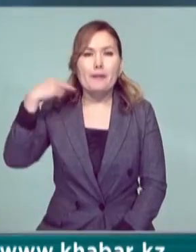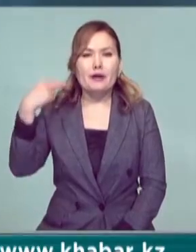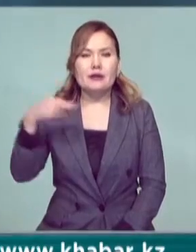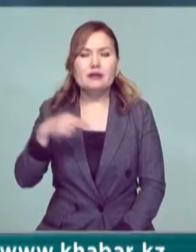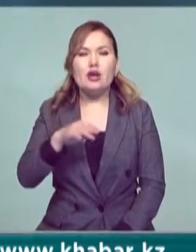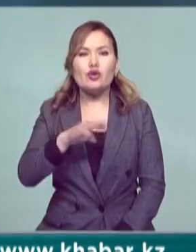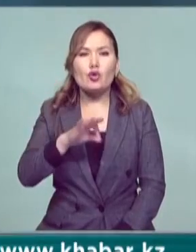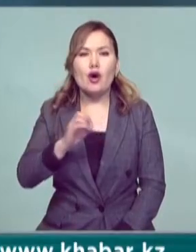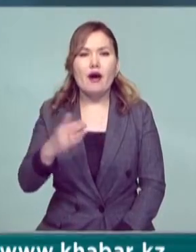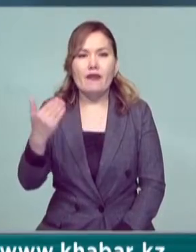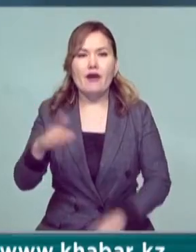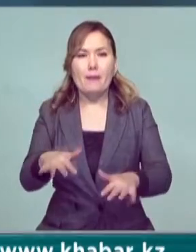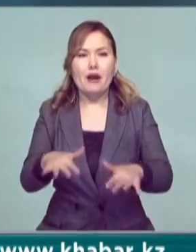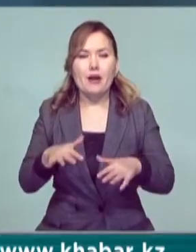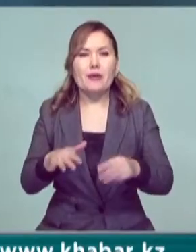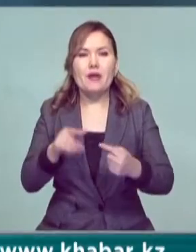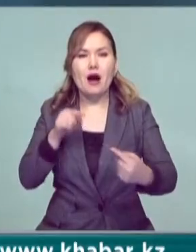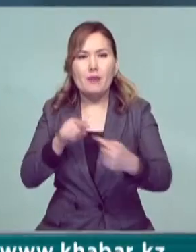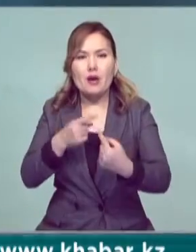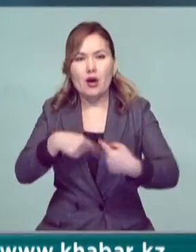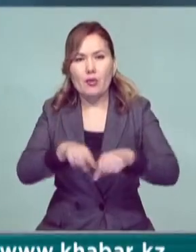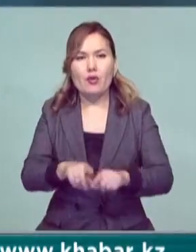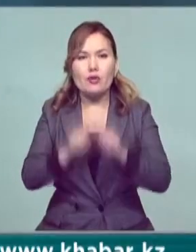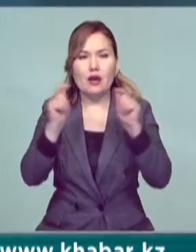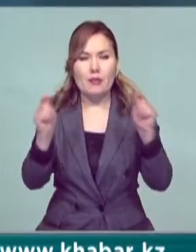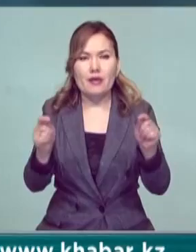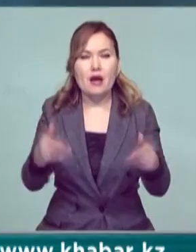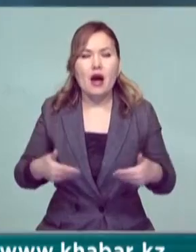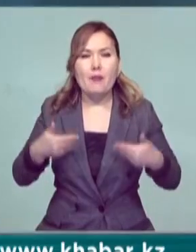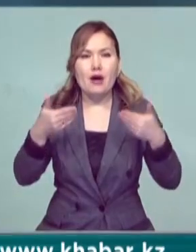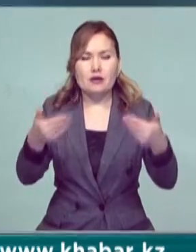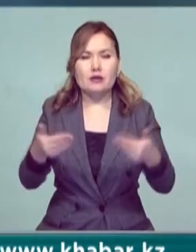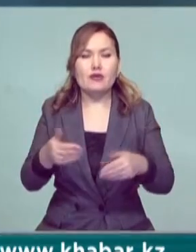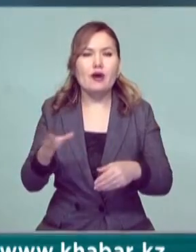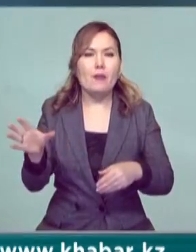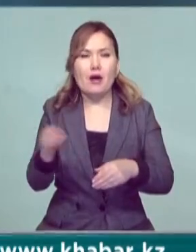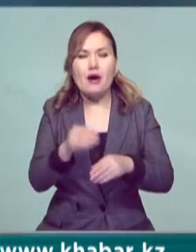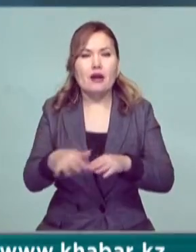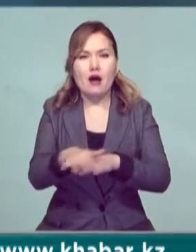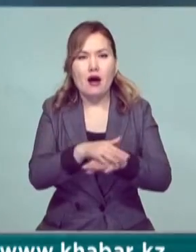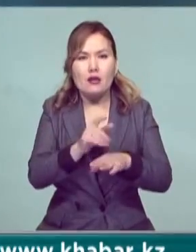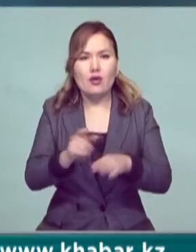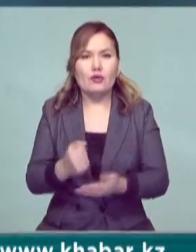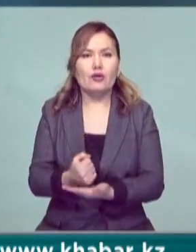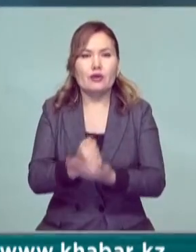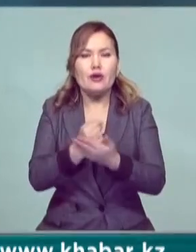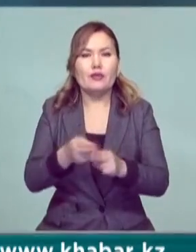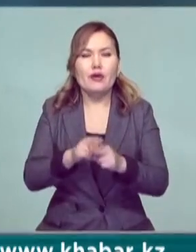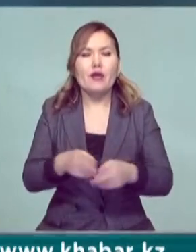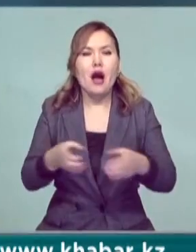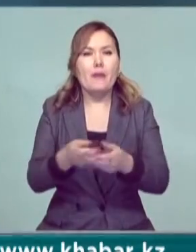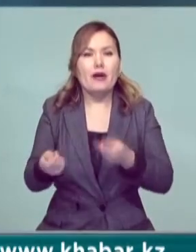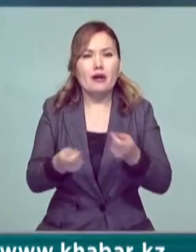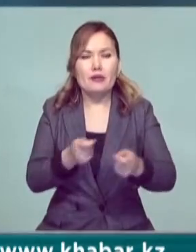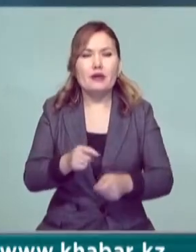Президент Қасым-Жомарт Тоқаевтың парламенттік оппозиция институтын құру туралы бастамасын ақжолдықтар қолдап отыр. Тіпті партия